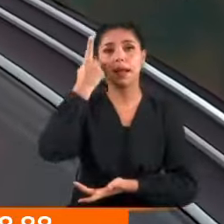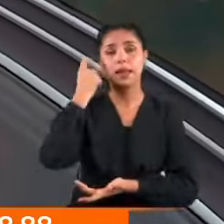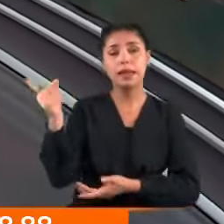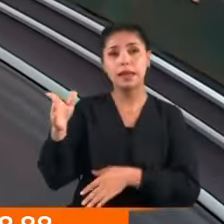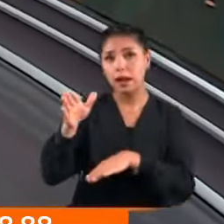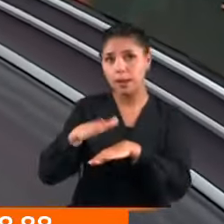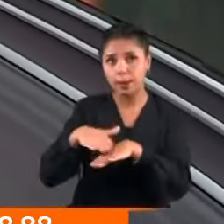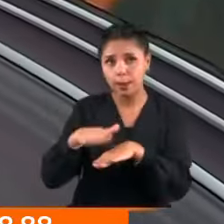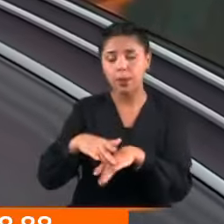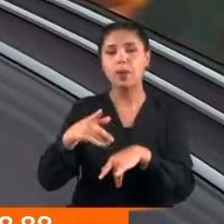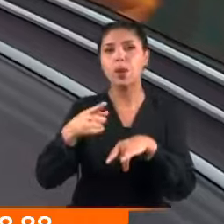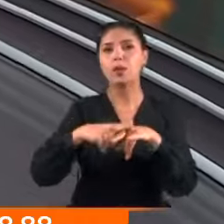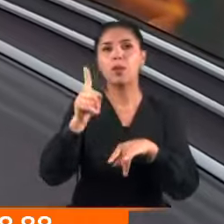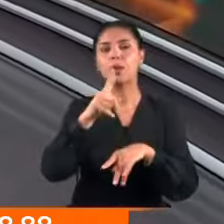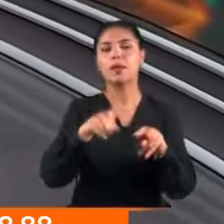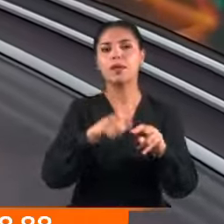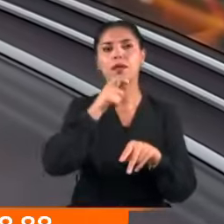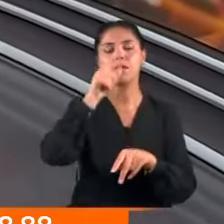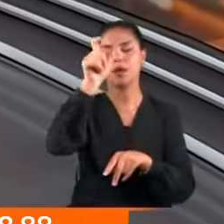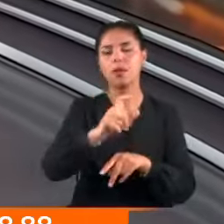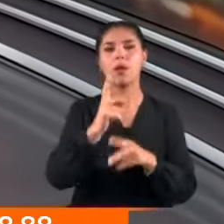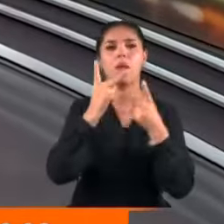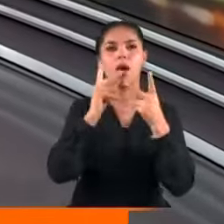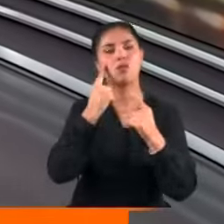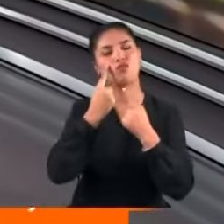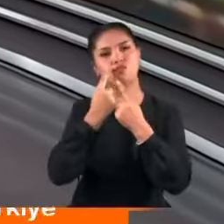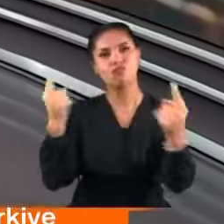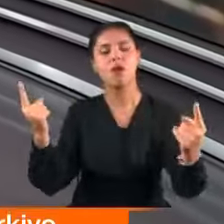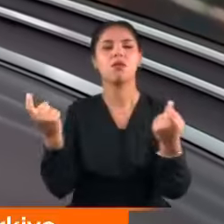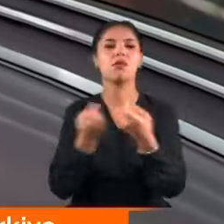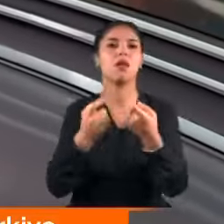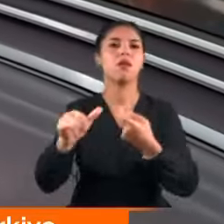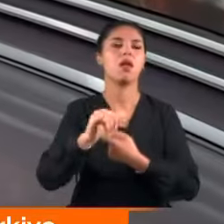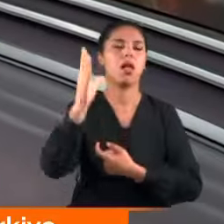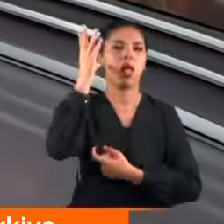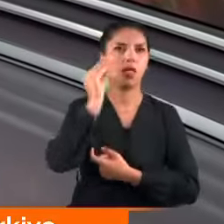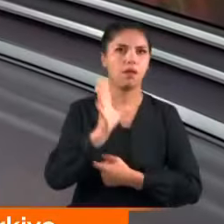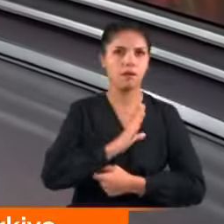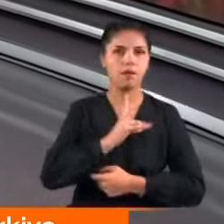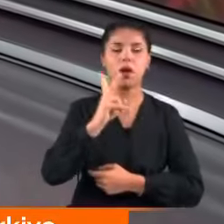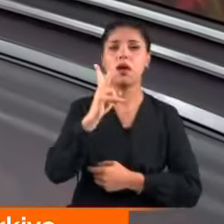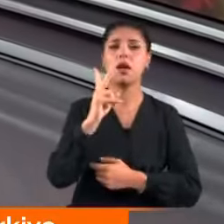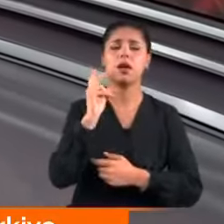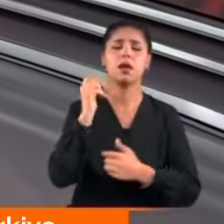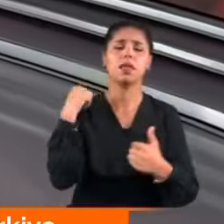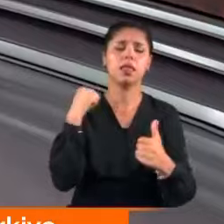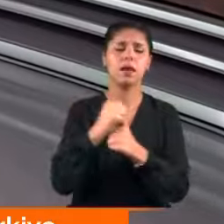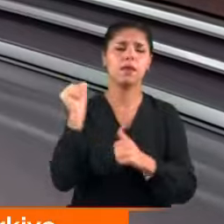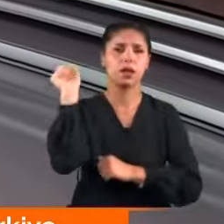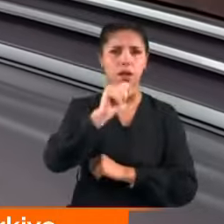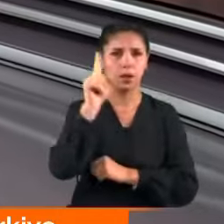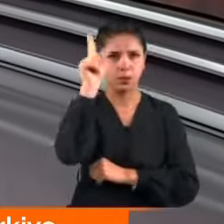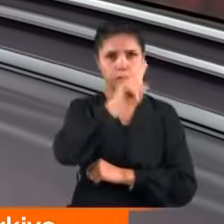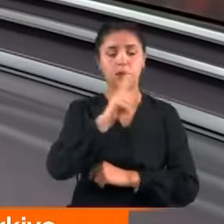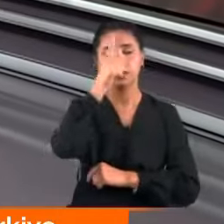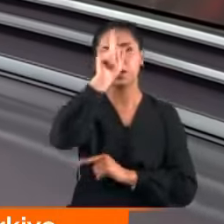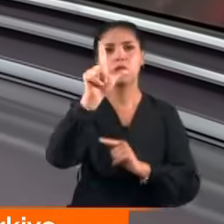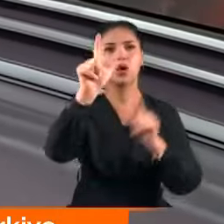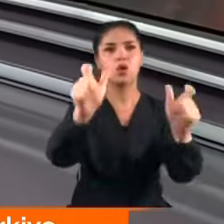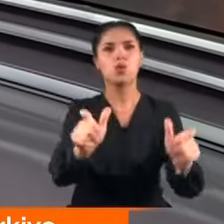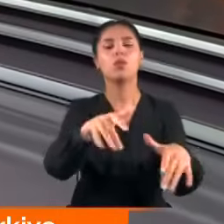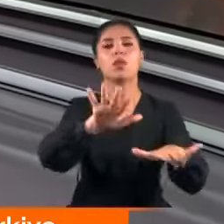ve Hizbullah lideri Nasrallah'ın açıklamalarına bakmak yeterli. İki gün üst üste gerçekleşen kanlı saldırılar sadece Lübnan'ı değil,